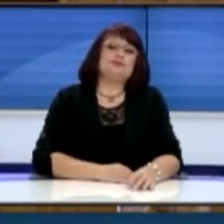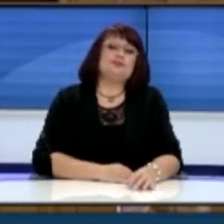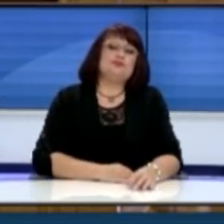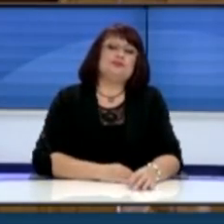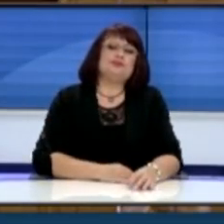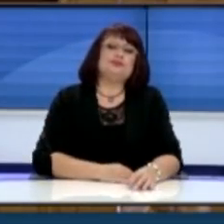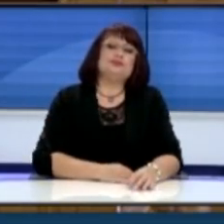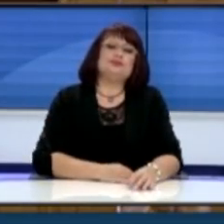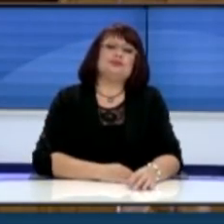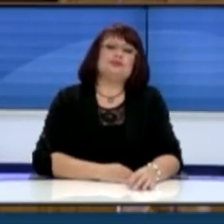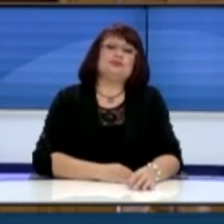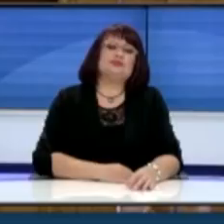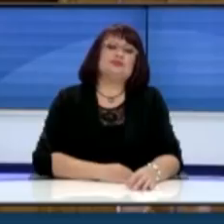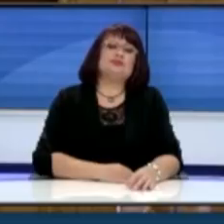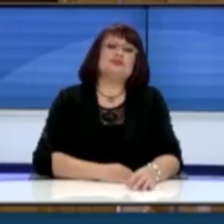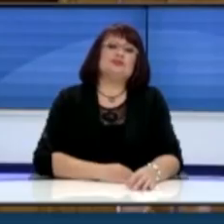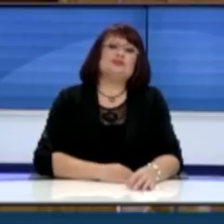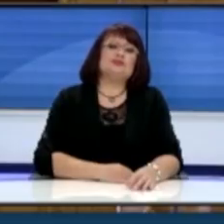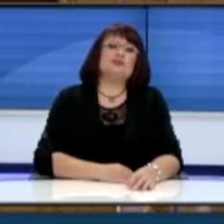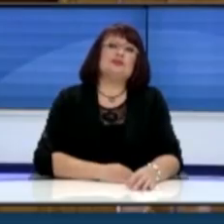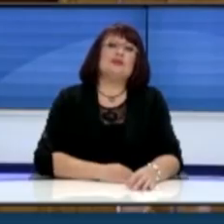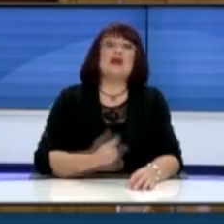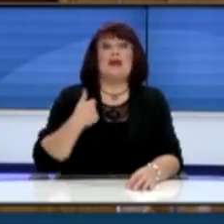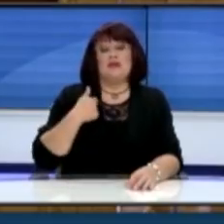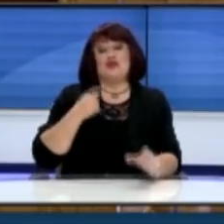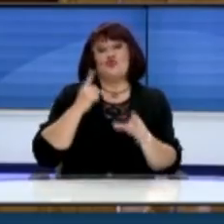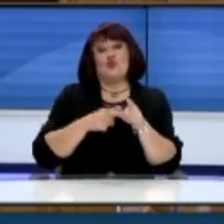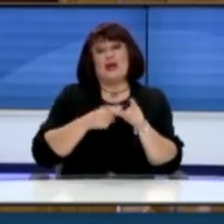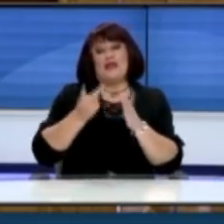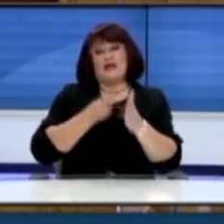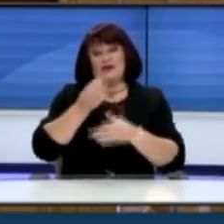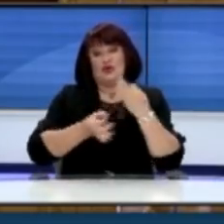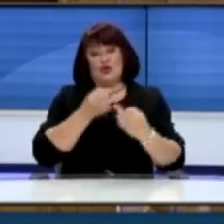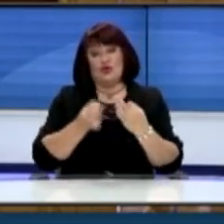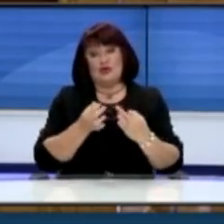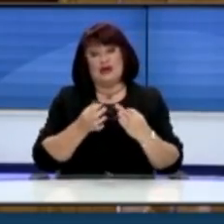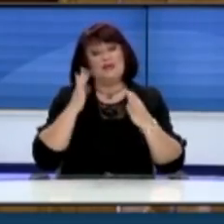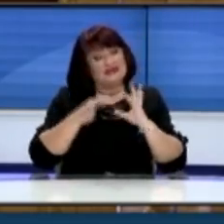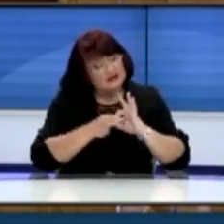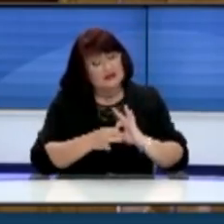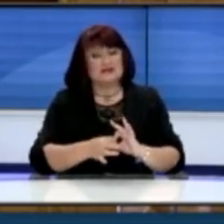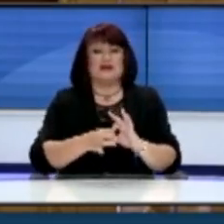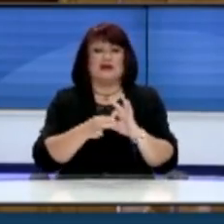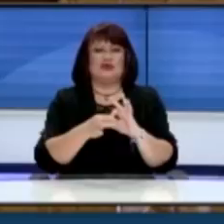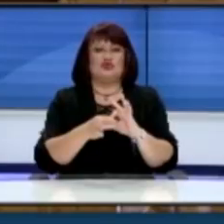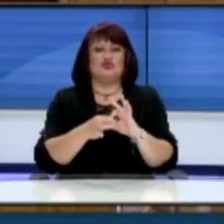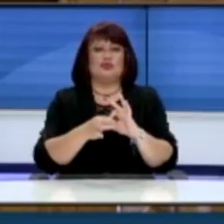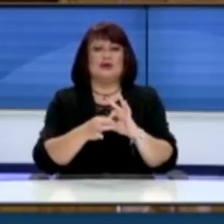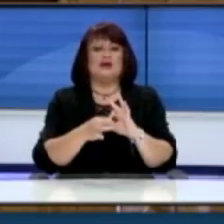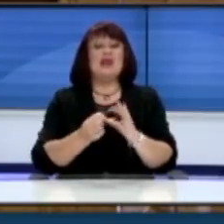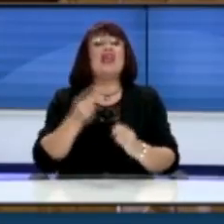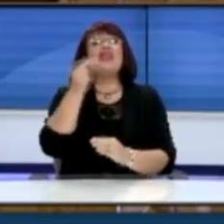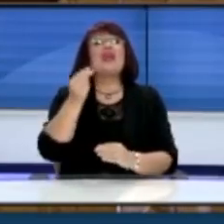Γι' αυτό και στη δευτερολογία το ΚΚΕ θα συνεχίσει να βάζει